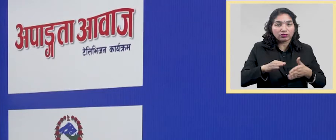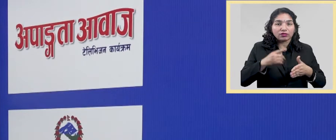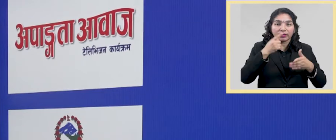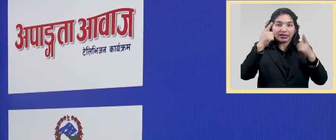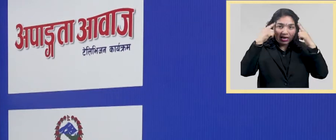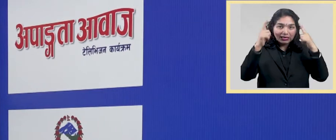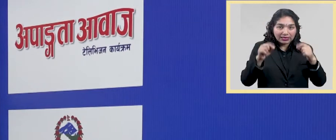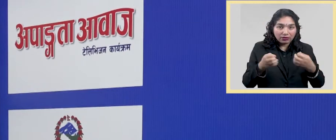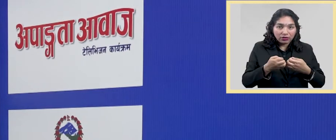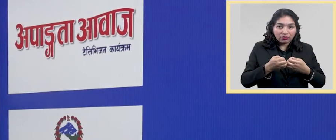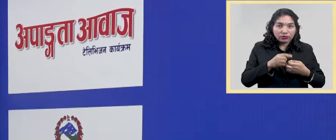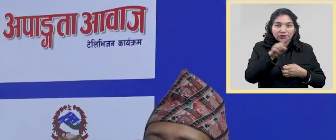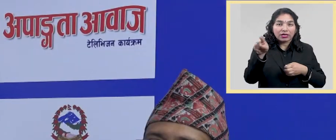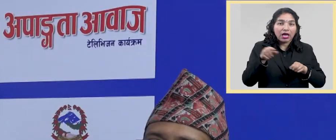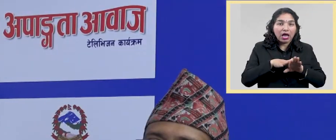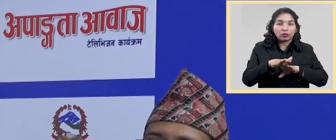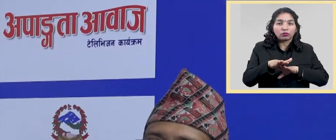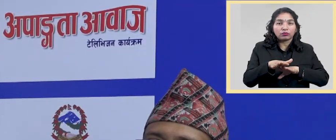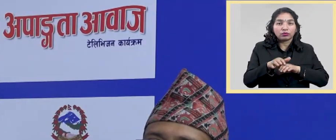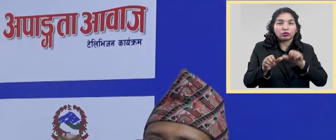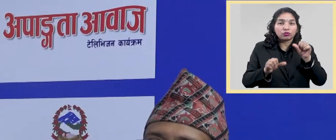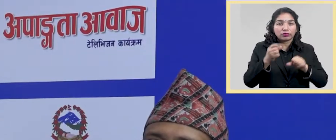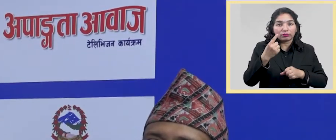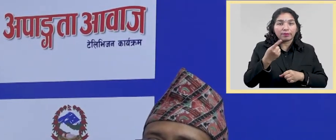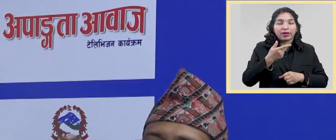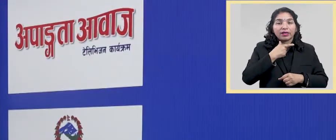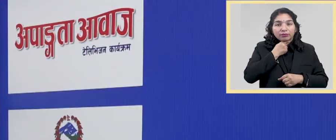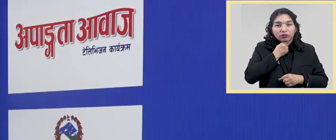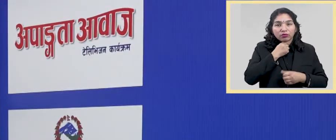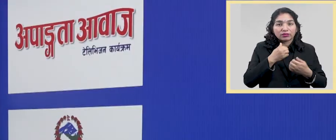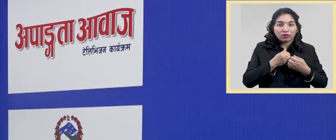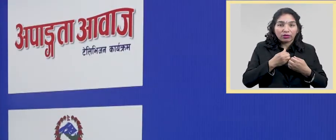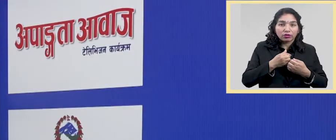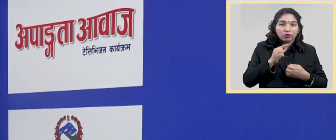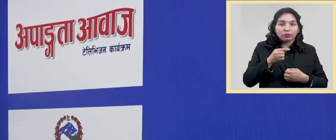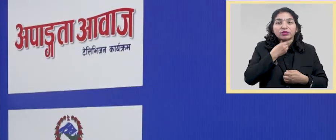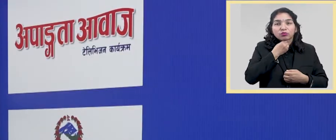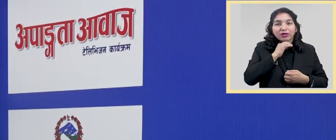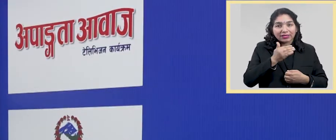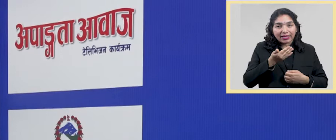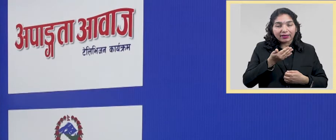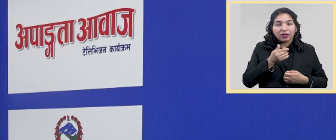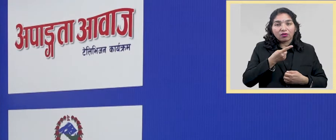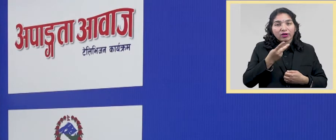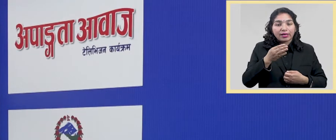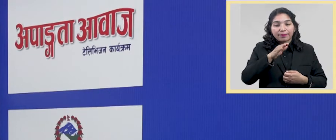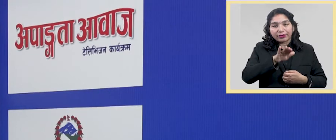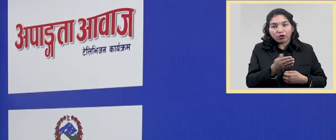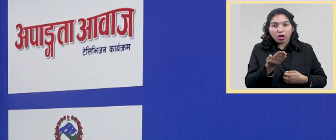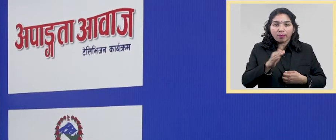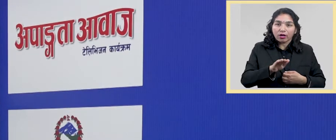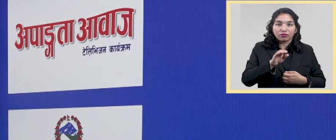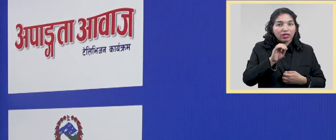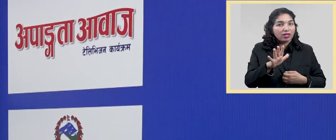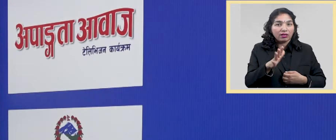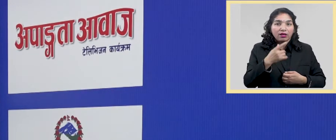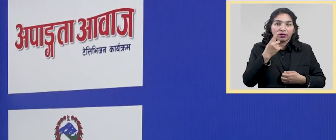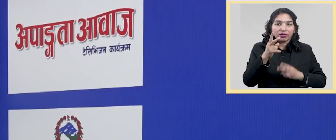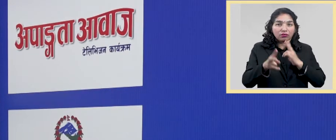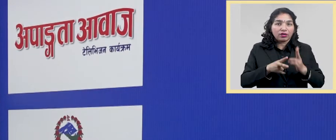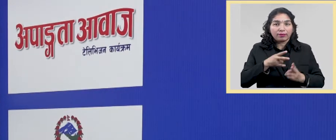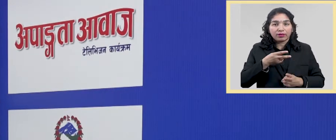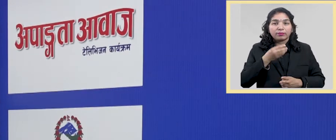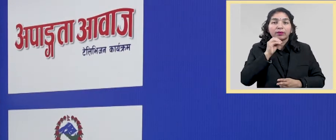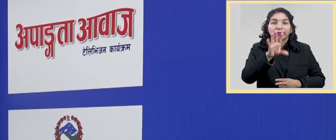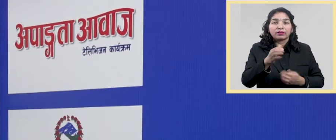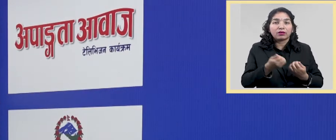र यहाँहरूको चाहिँ एउटा जुन यहाँले मलाई विश्वास गर्नु त्यो विश्वासलाई म कहिले पनि कदापि पनि डगमाउन दिने छैन भन्ने कुरा